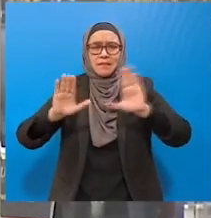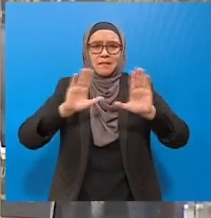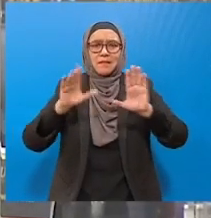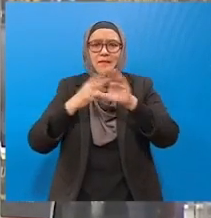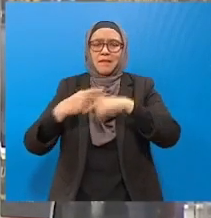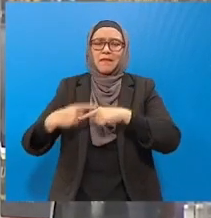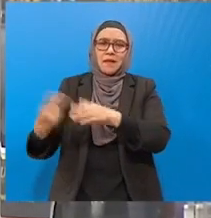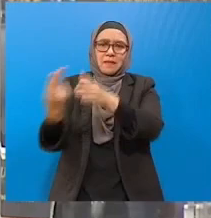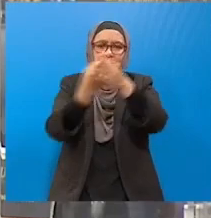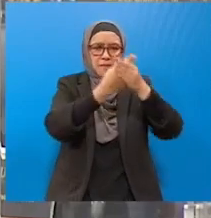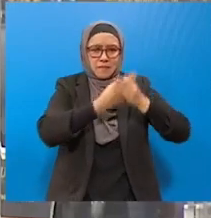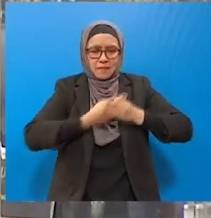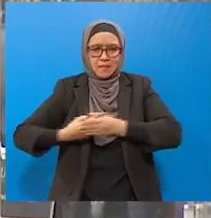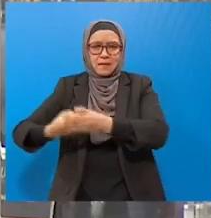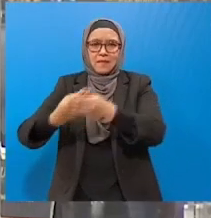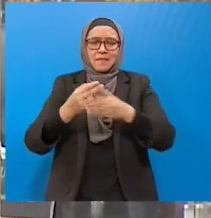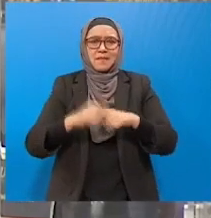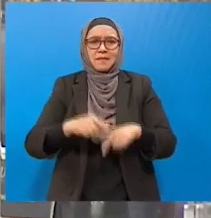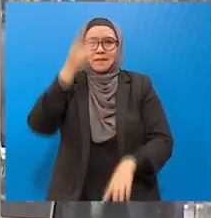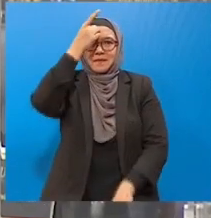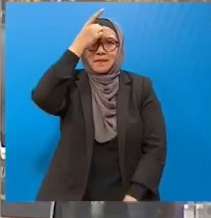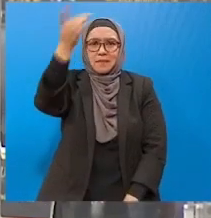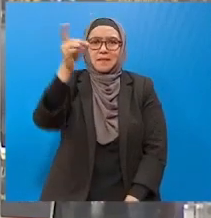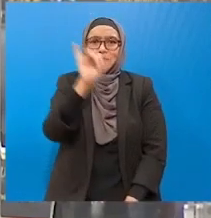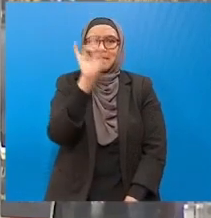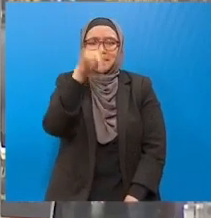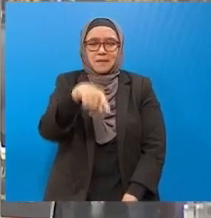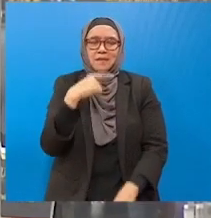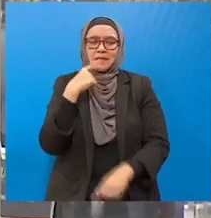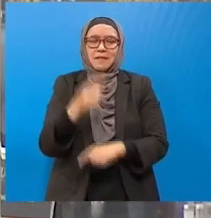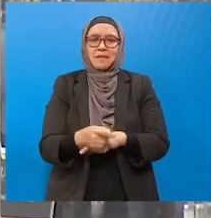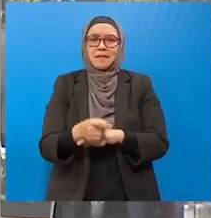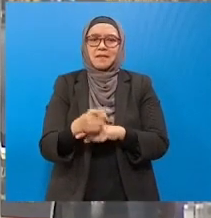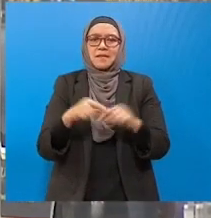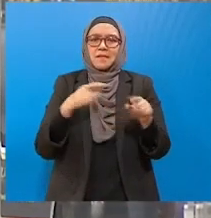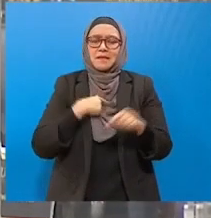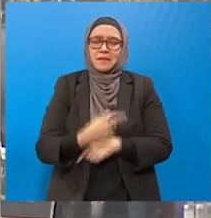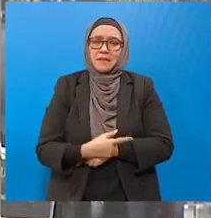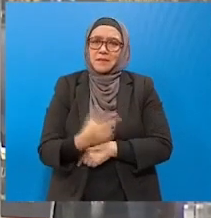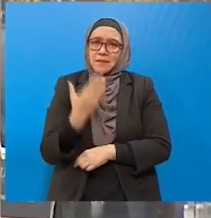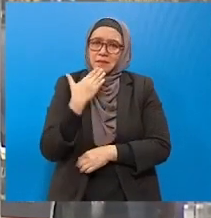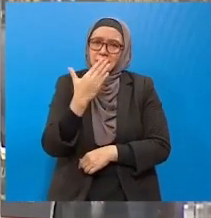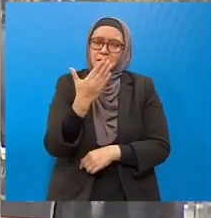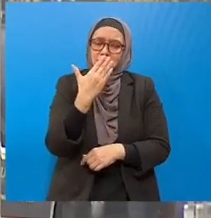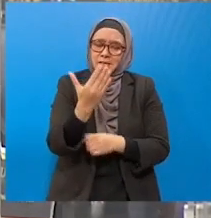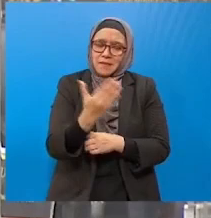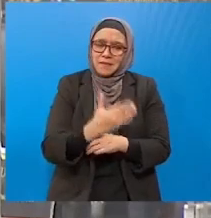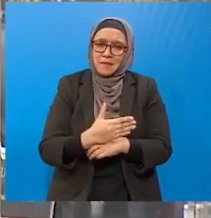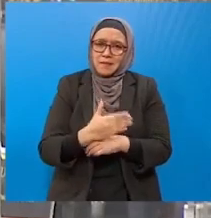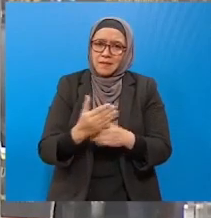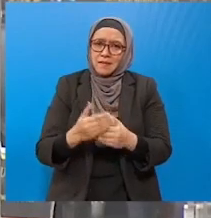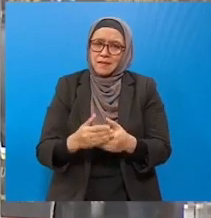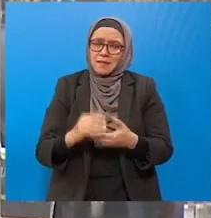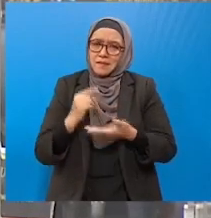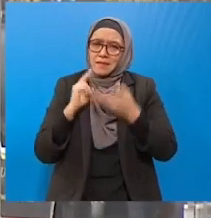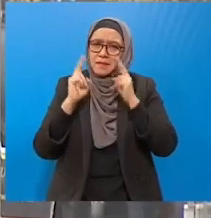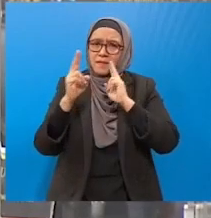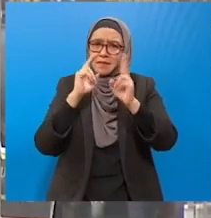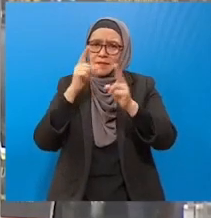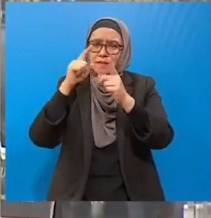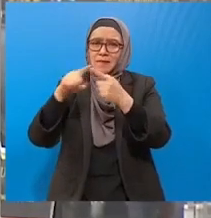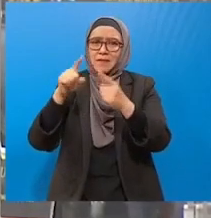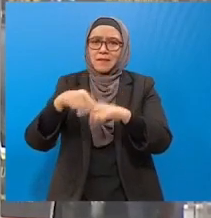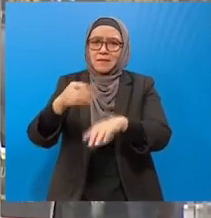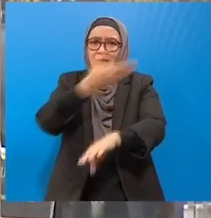Ndak ini betul sebagai Muara ucapan sekalung penghargaan di takzim kan buat mantan Perdana Menteri tahun sriwidi nama Yasin